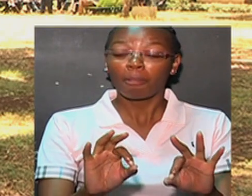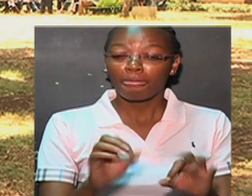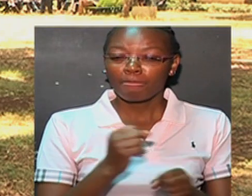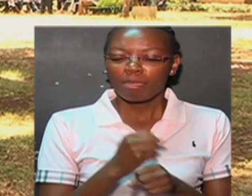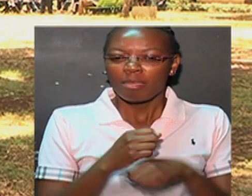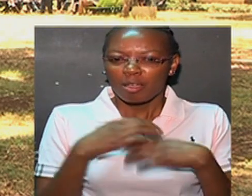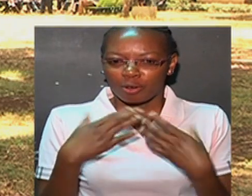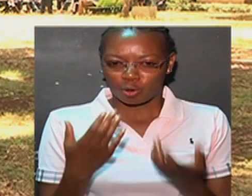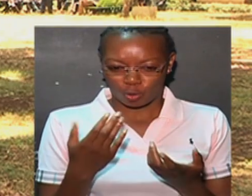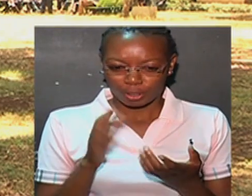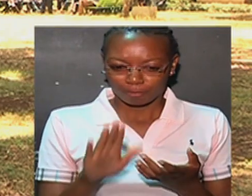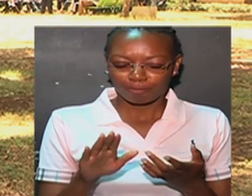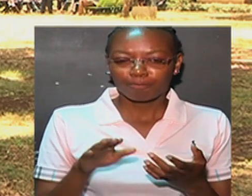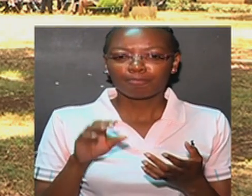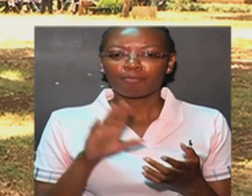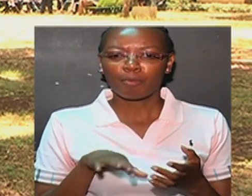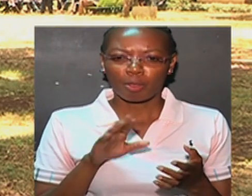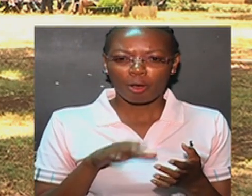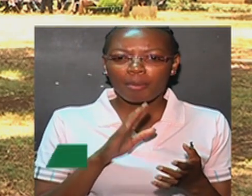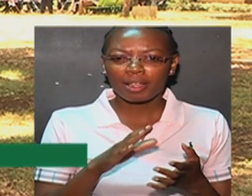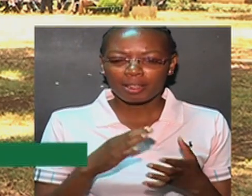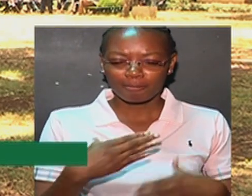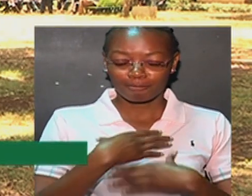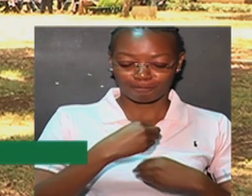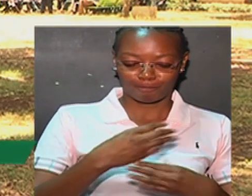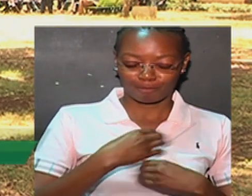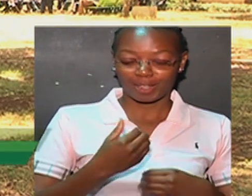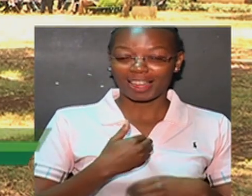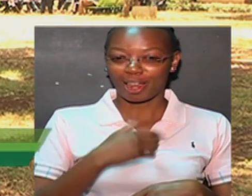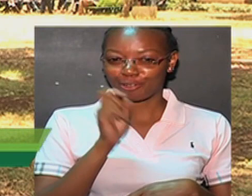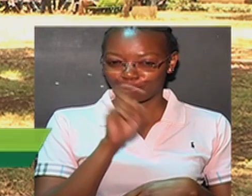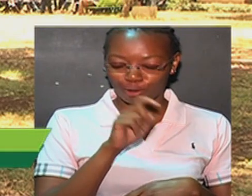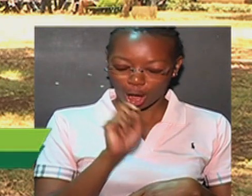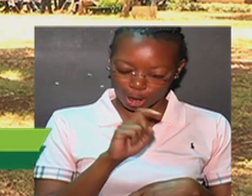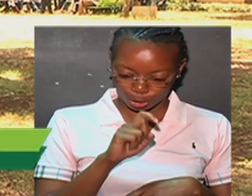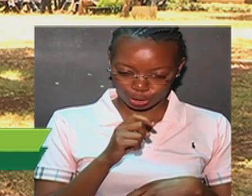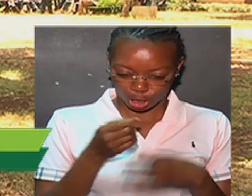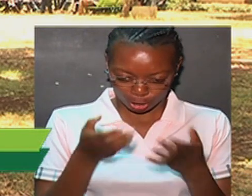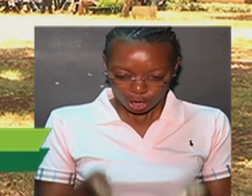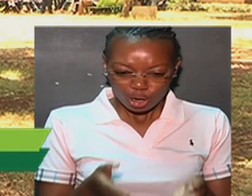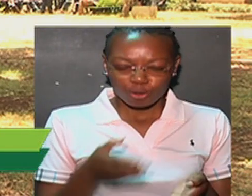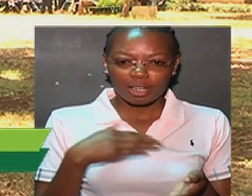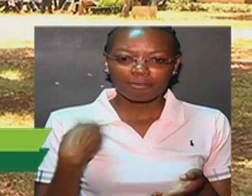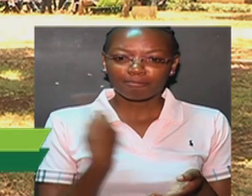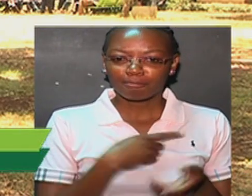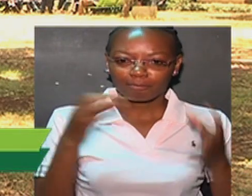interest kwa kuku. Sasa kwa leo tulikuwa